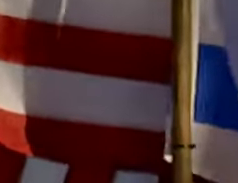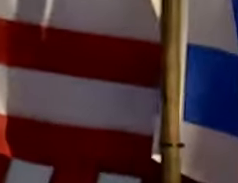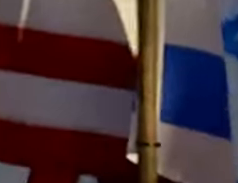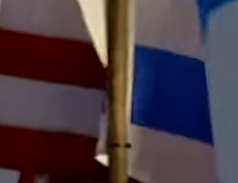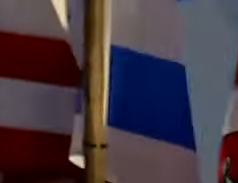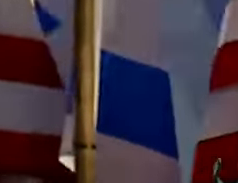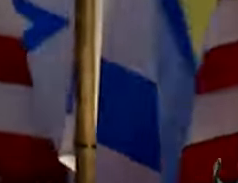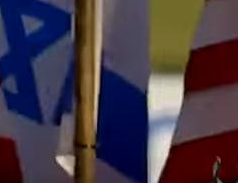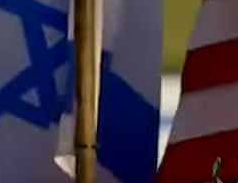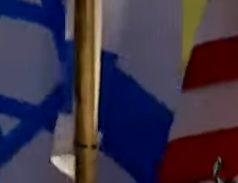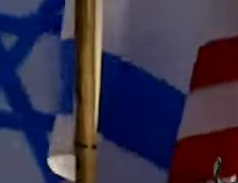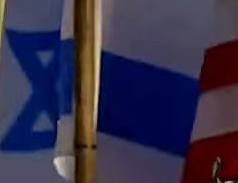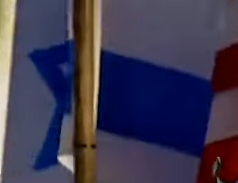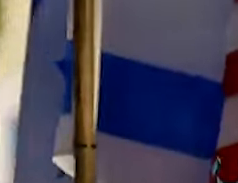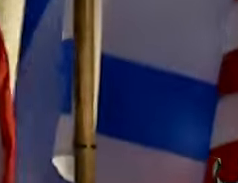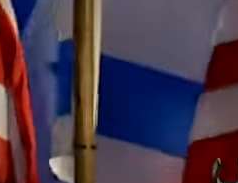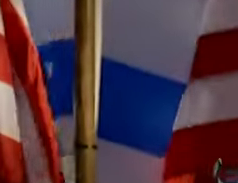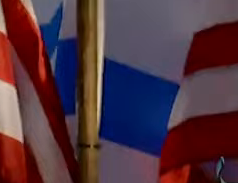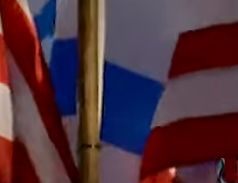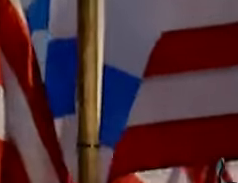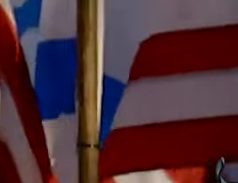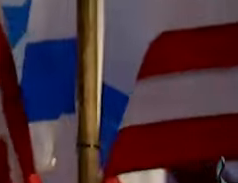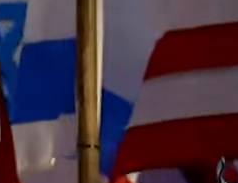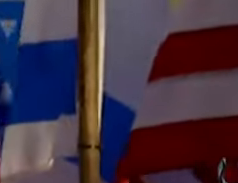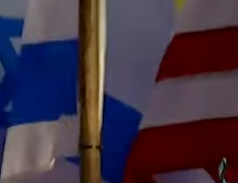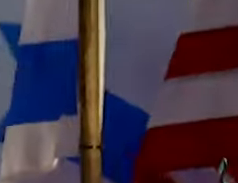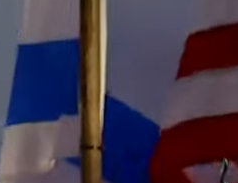אז נגיד פסוק ואתם תחזרו אחריי.